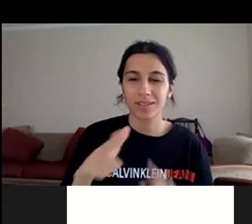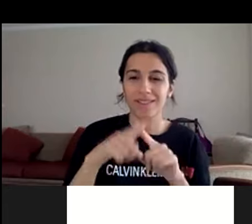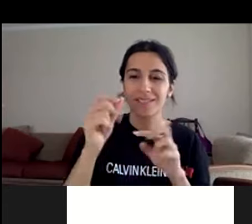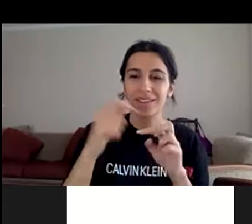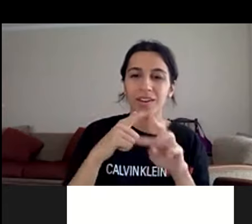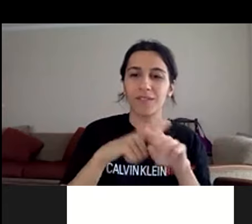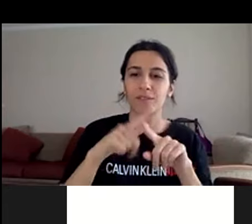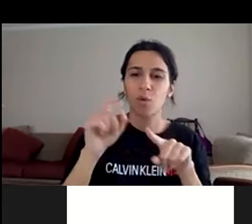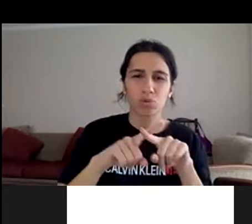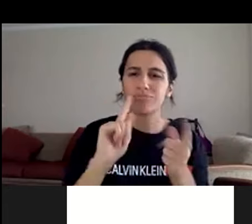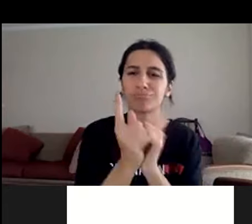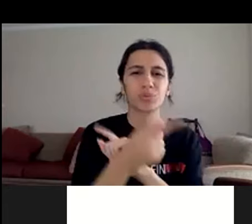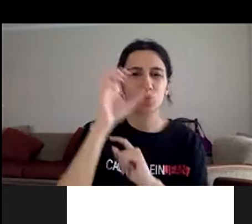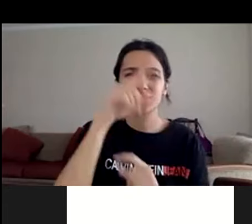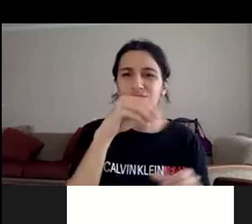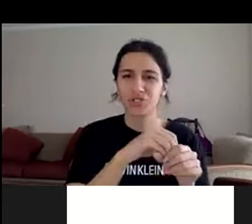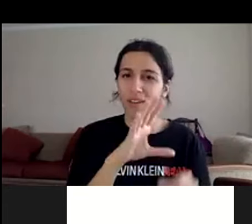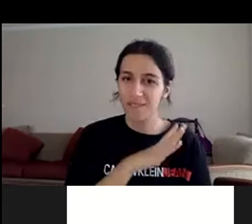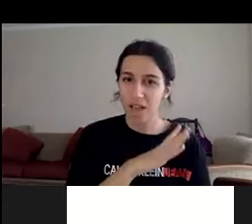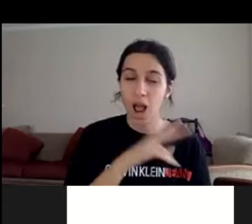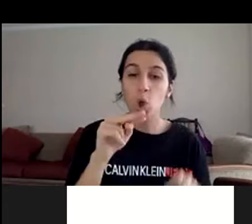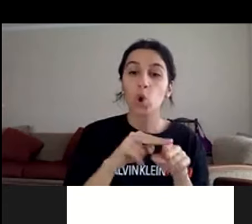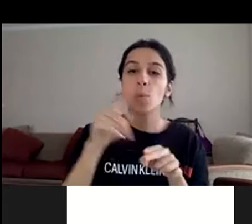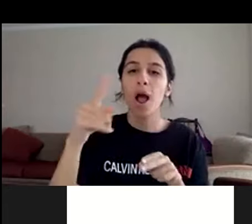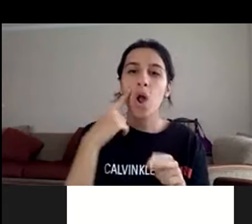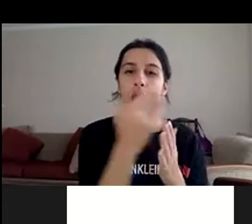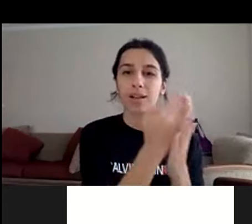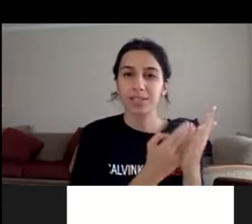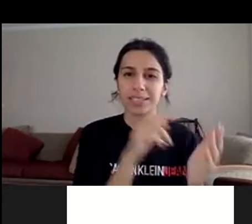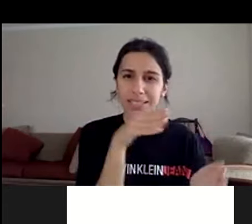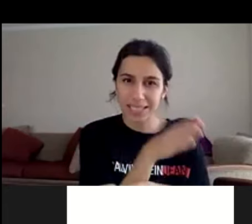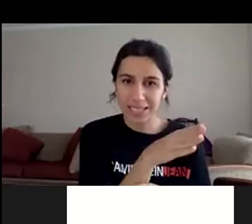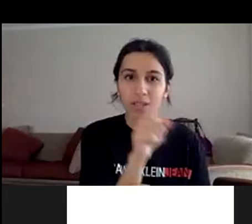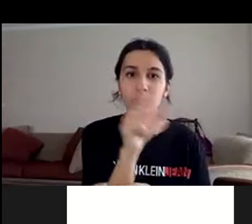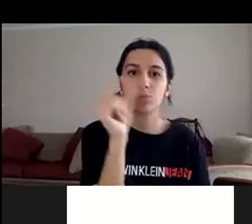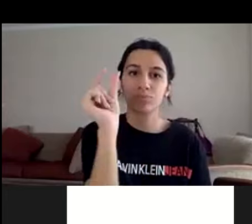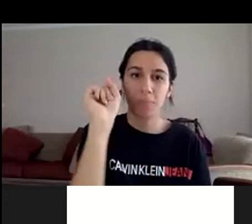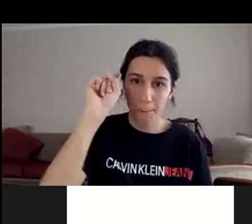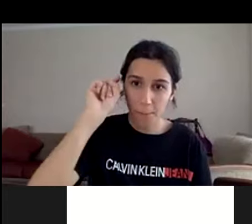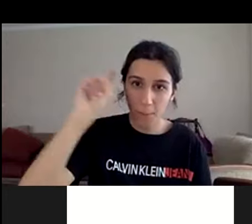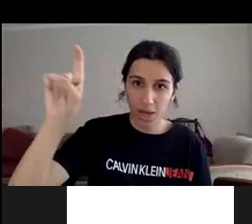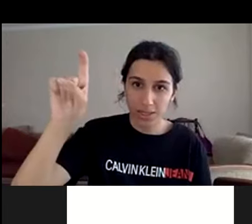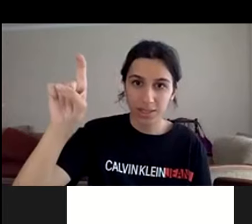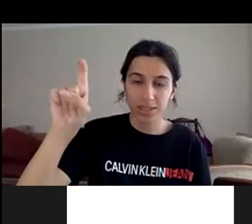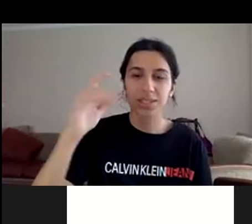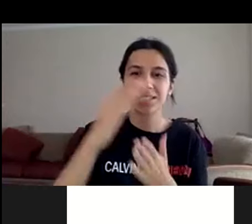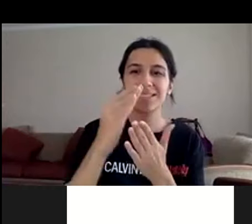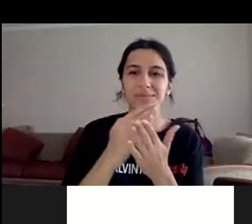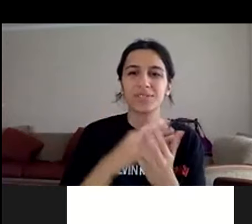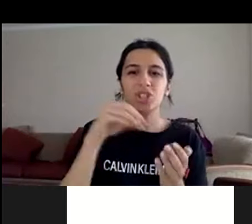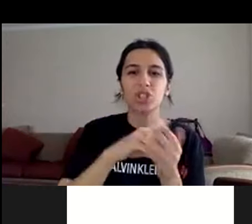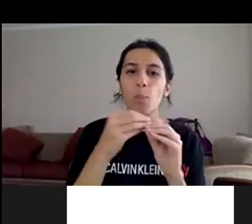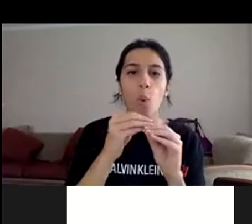Chrome'da da var, çalışıyor. Kütüphanede ilgili sayfalara gidin, o butona basın, uzantıya. Sayfadaki problemleri anlık olarak